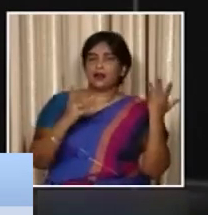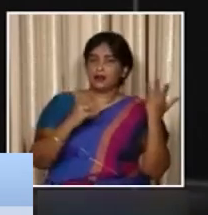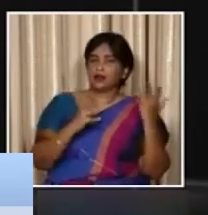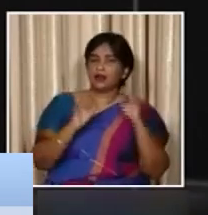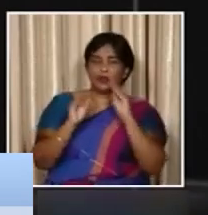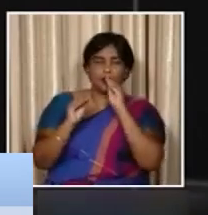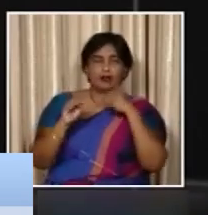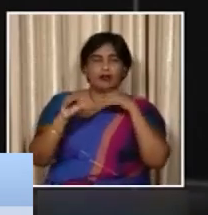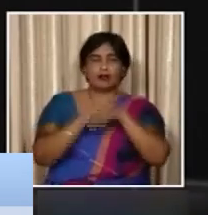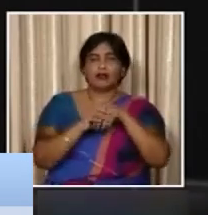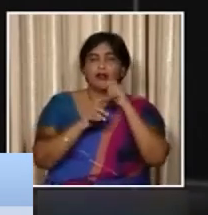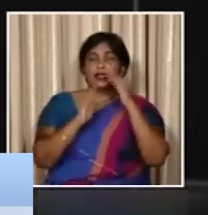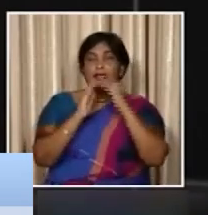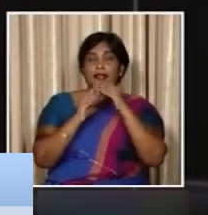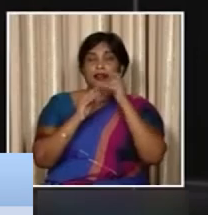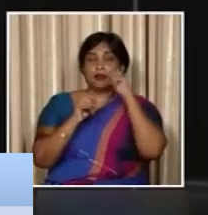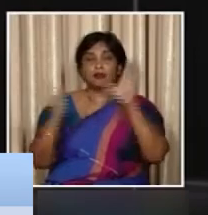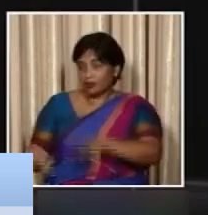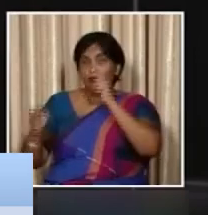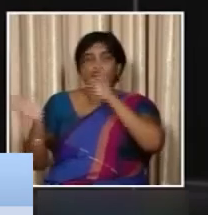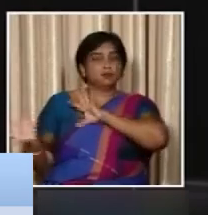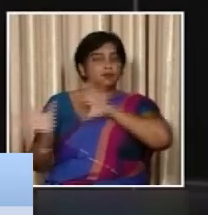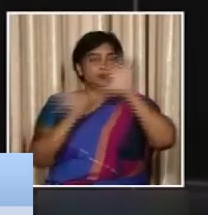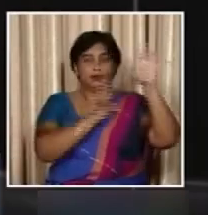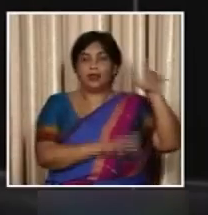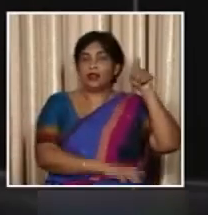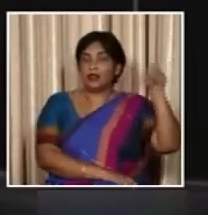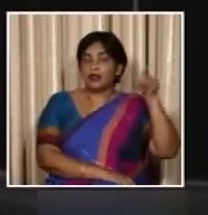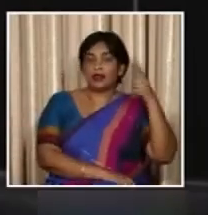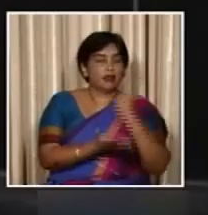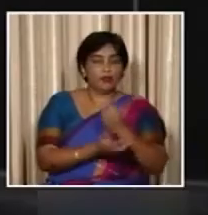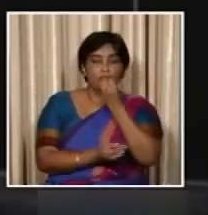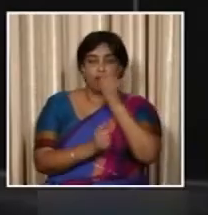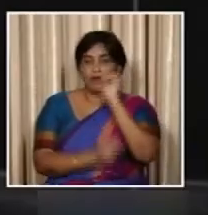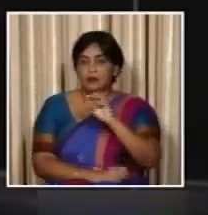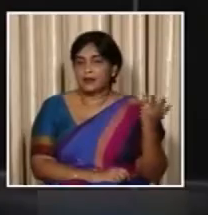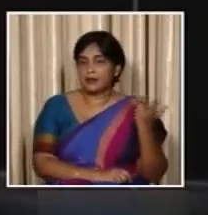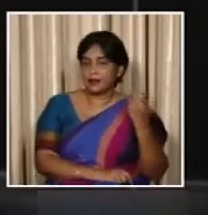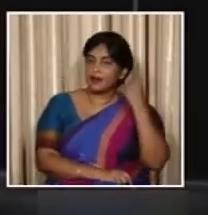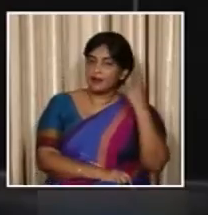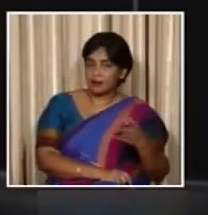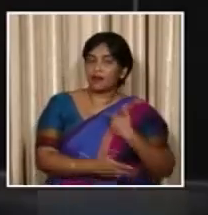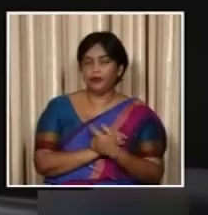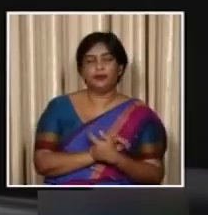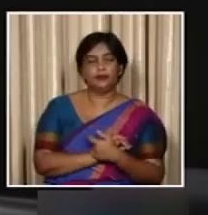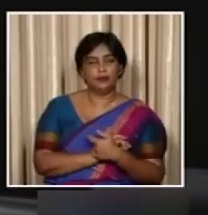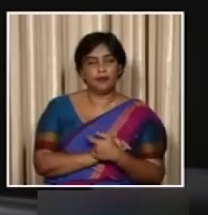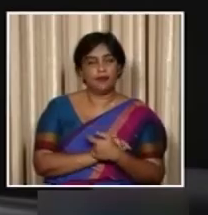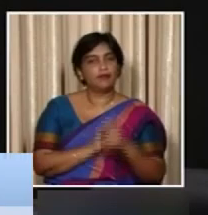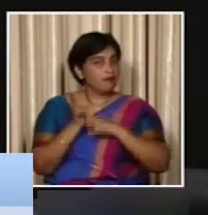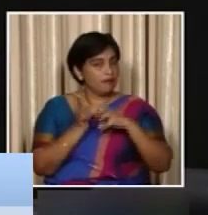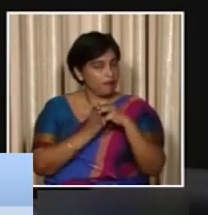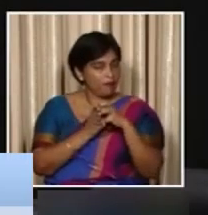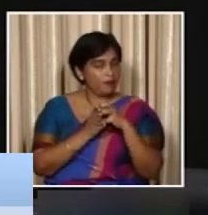සාමාන්‍යයෙන් කොටු වෙච්ච මිනිස්සයගේ දෙට තමයි යට වෙච්ච කට්ටිය ගිහින් ඉන්නේ. එතකොට ඒ මිනිස්සය ඊටත් වඩා අමාරුවේ වැල්ලා. මේ හැමෝටම අපි උදව් කරන්න ඕනේ.